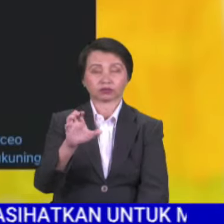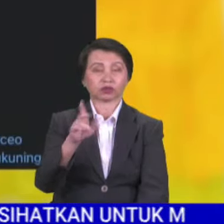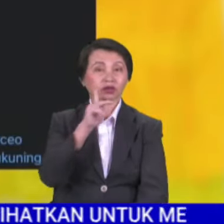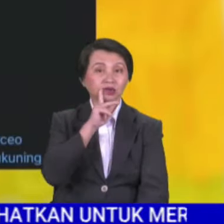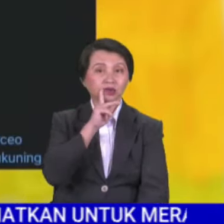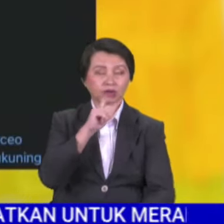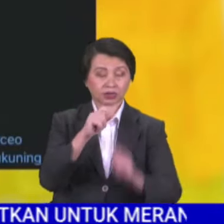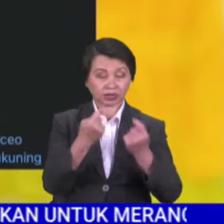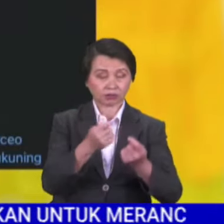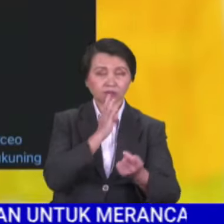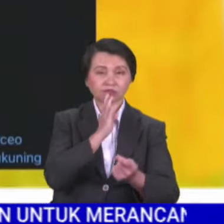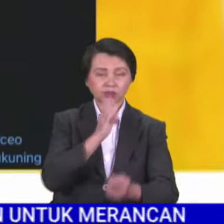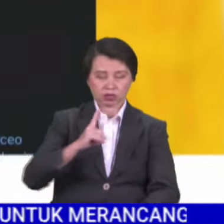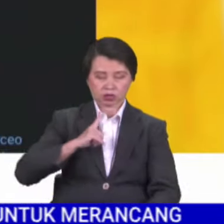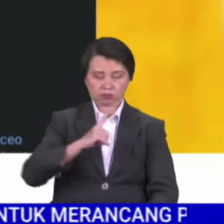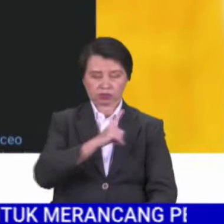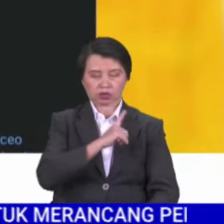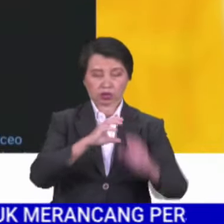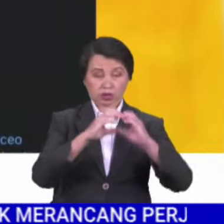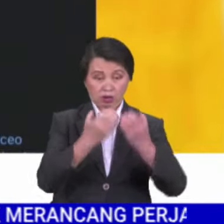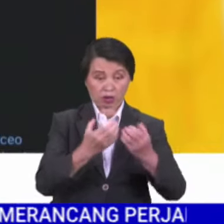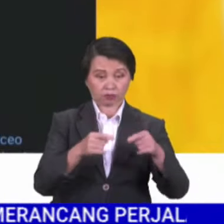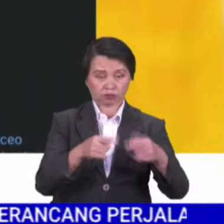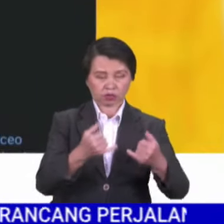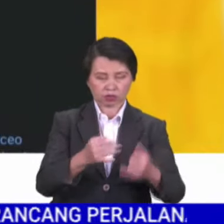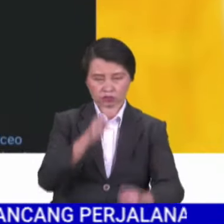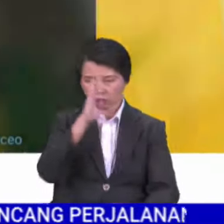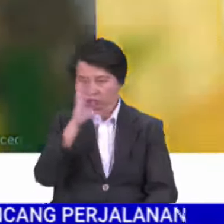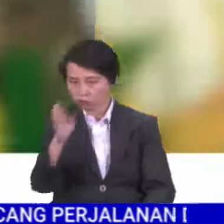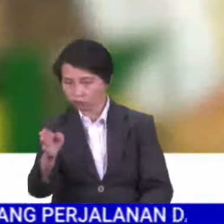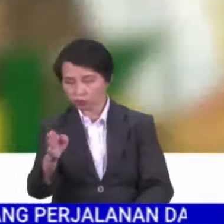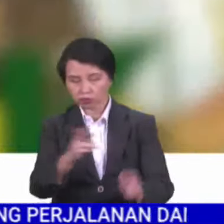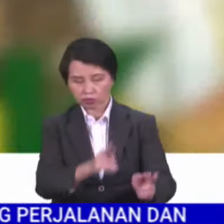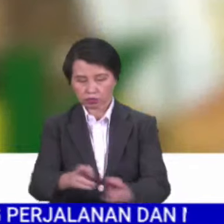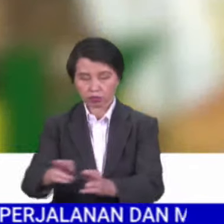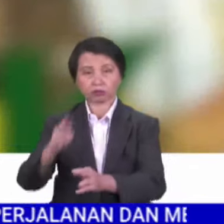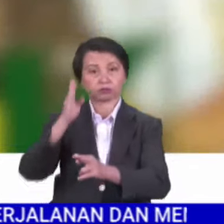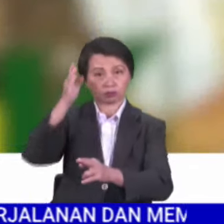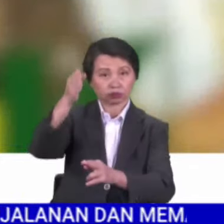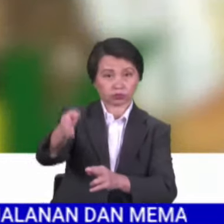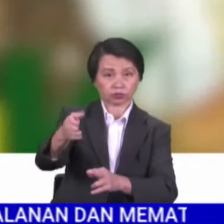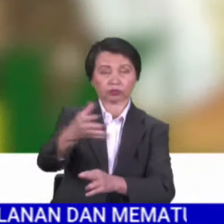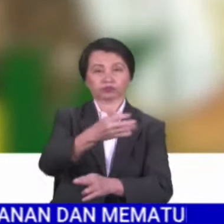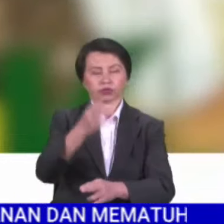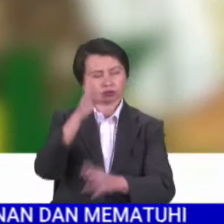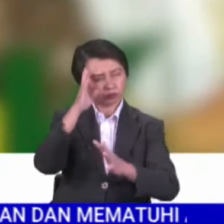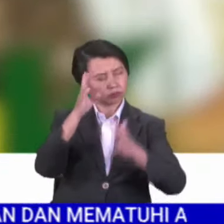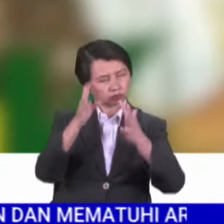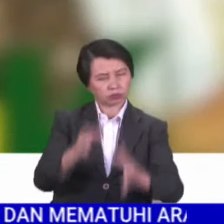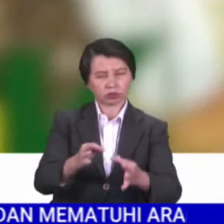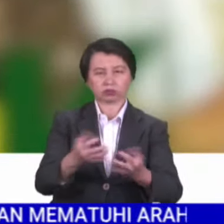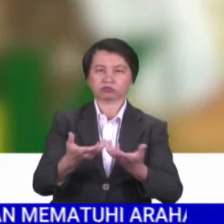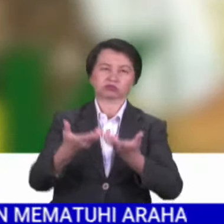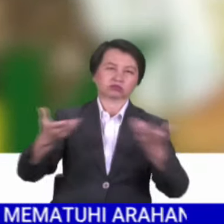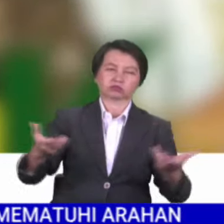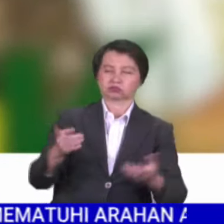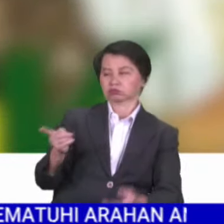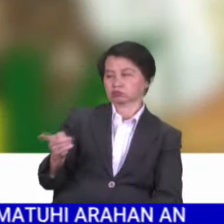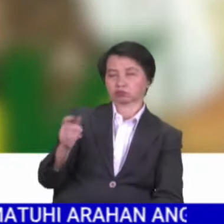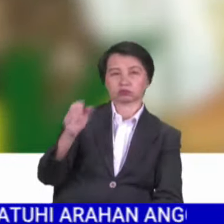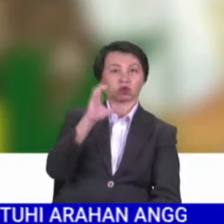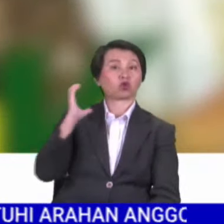kenyataan berkata, ahli lembaga pengarah kelab tersebut kini fokus kepada perancangan musim depan sekaligus memutuskan untuk berpisah dengan